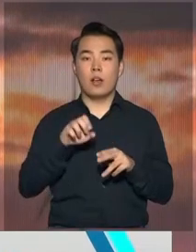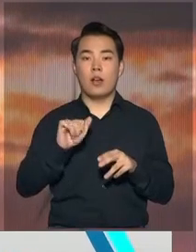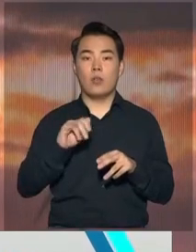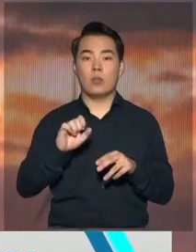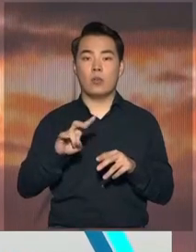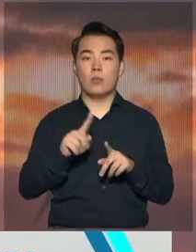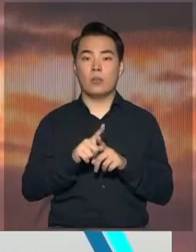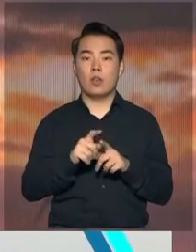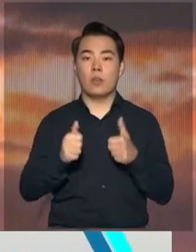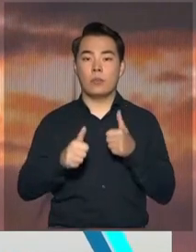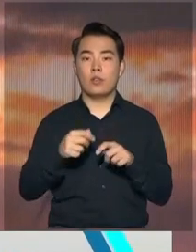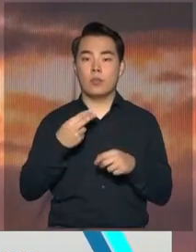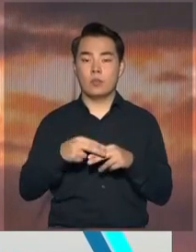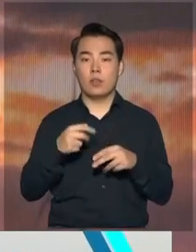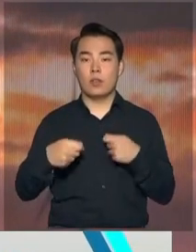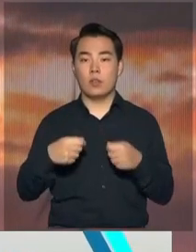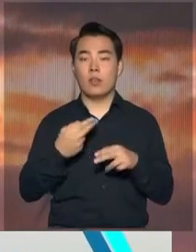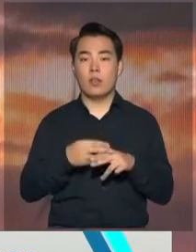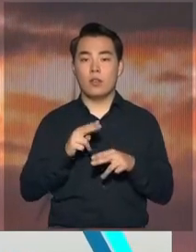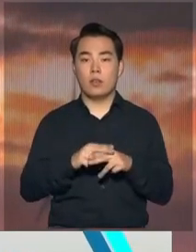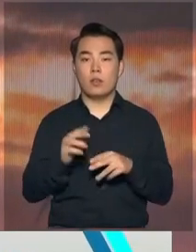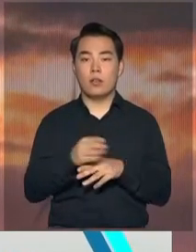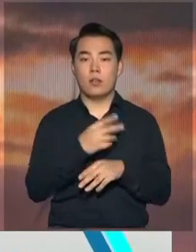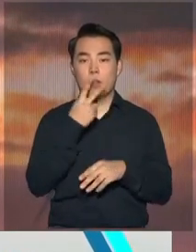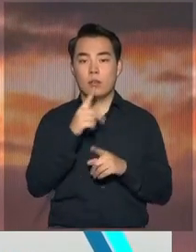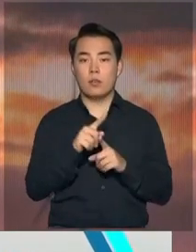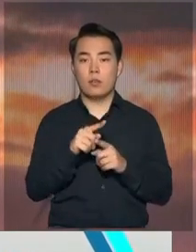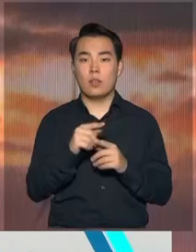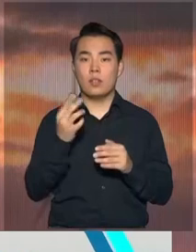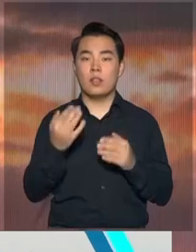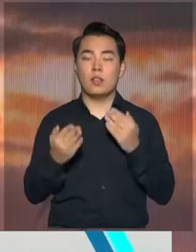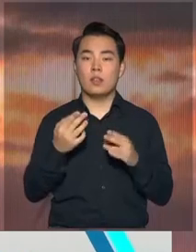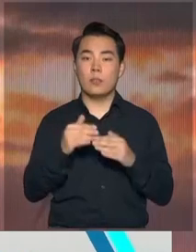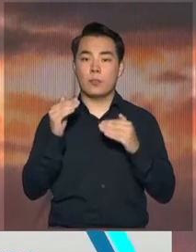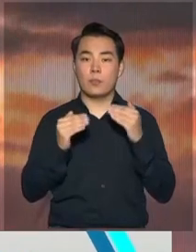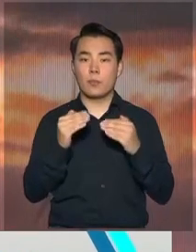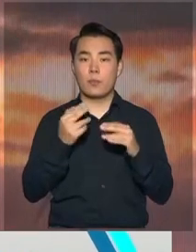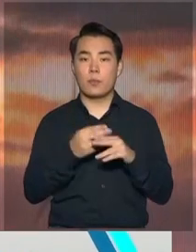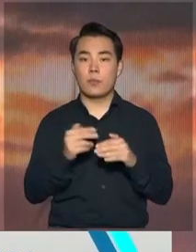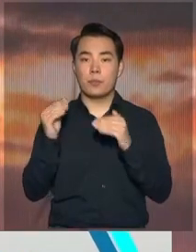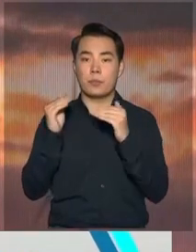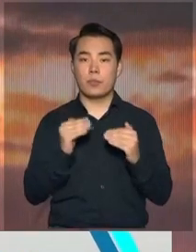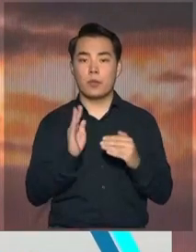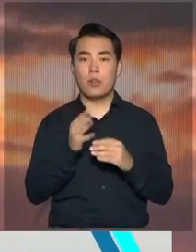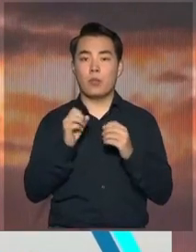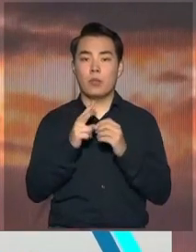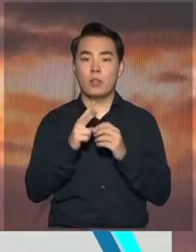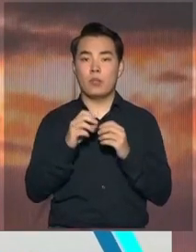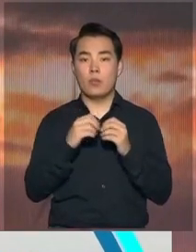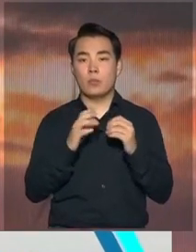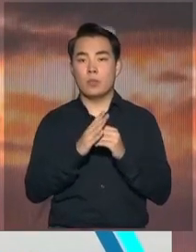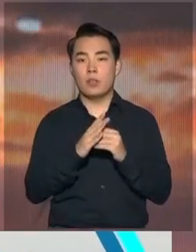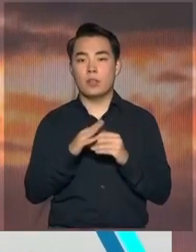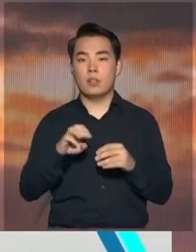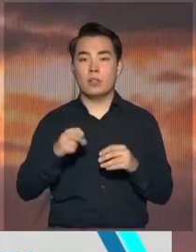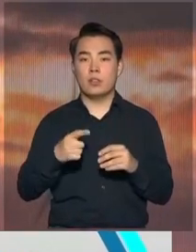болсақ, тарифтер қазіргі тұрақты дәстүрлі энергетикамен салыстырған кезде едәуір төмендеп кетті. 12-15 теңгенің арасында. Ол